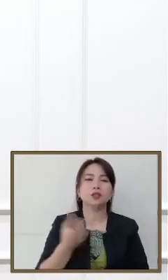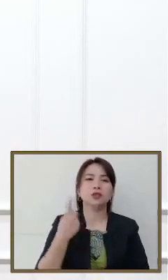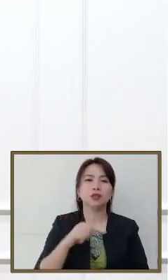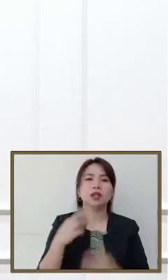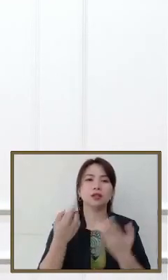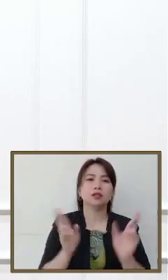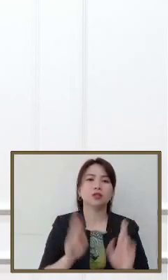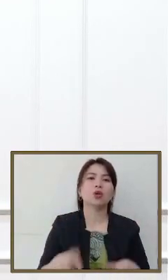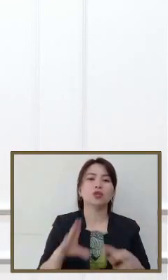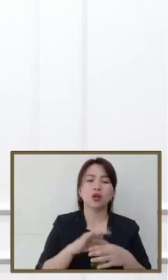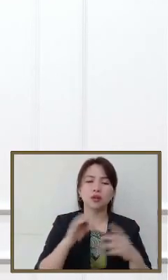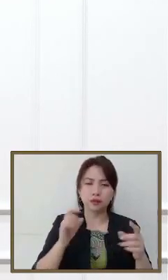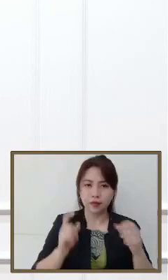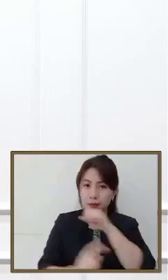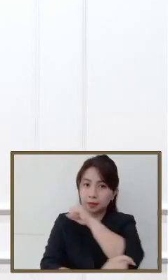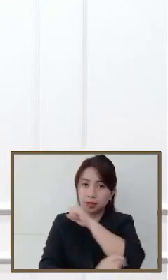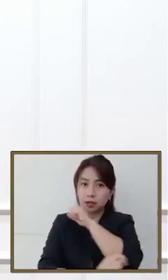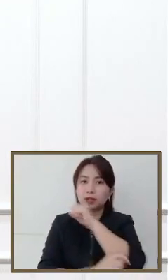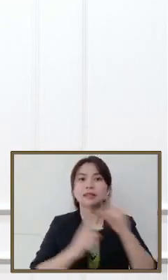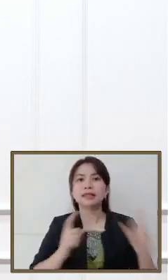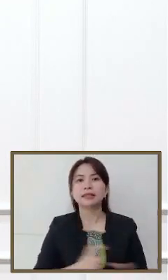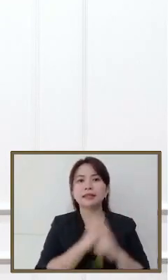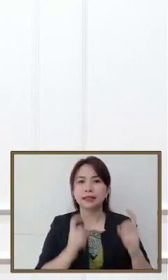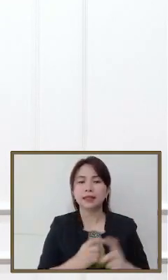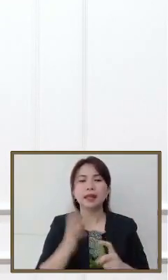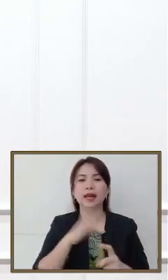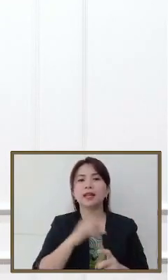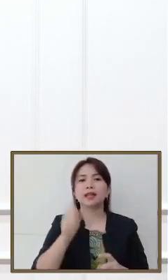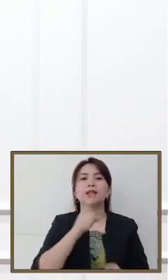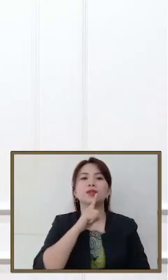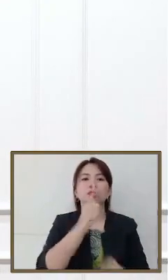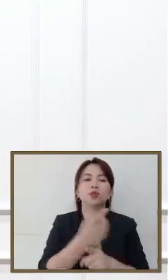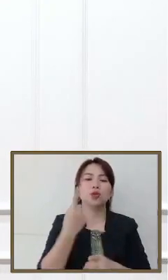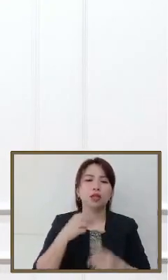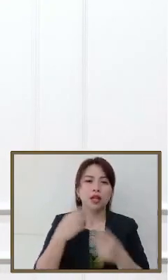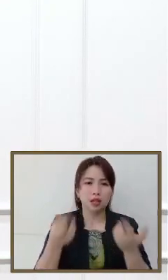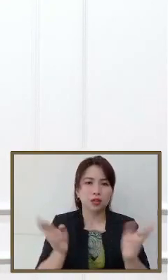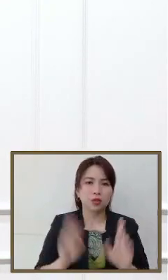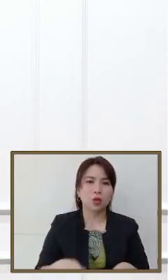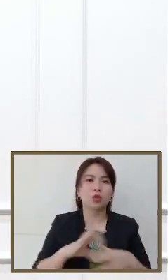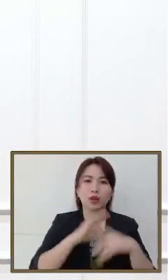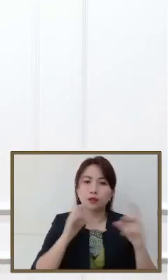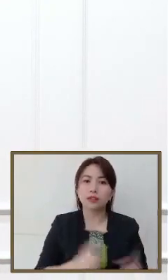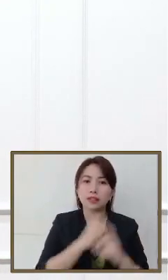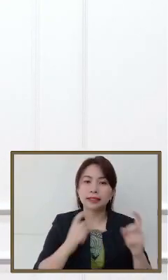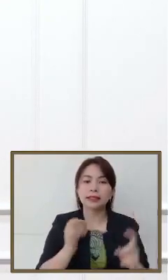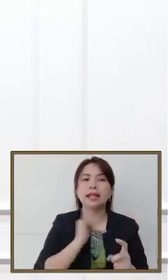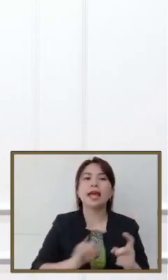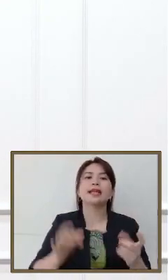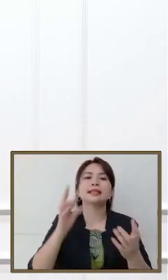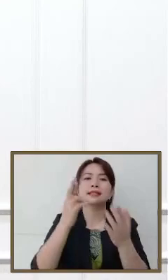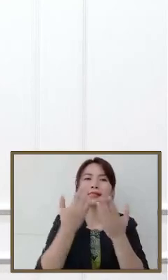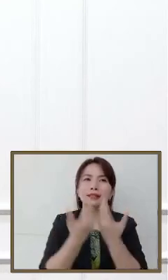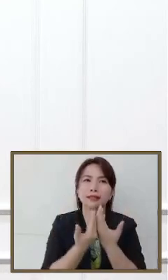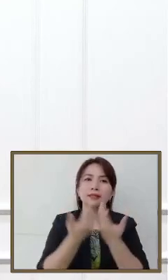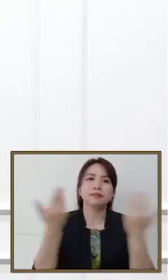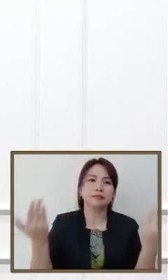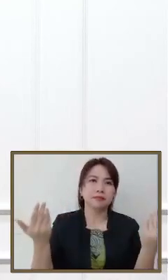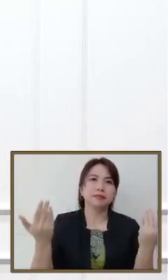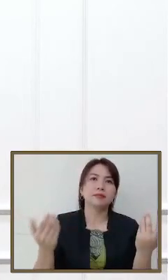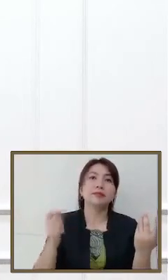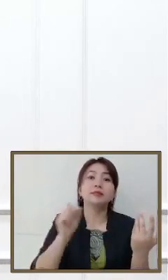kasalanan at totoo din ang bunga ng kasalanan separation Seryoso ang